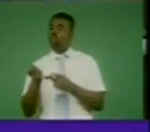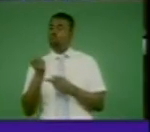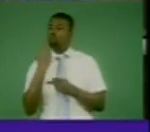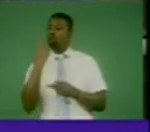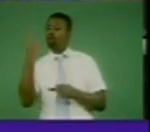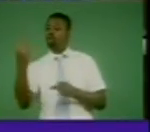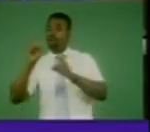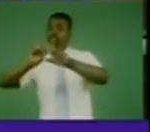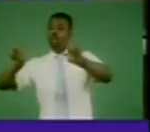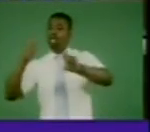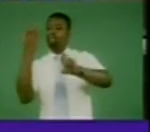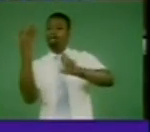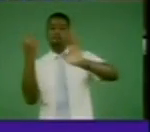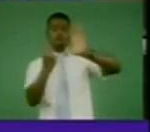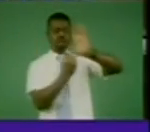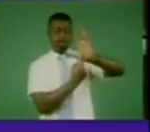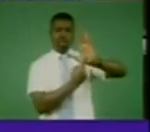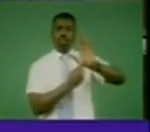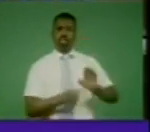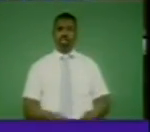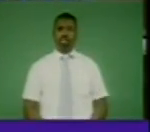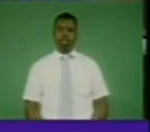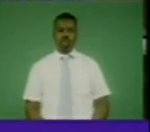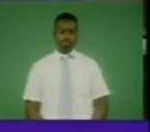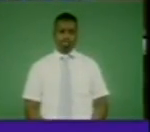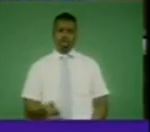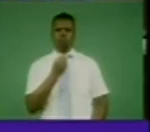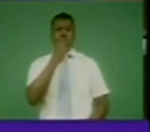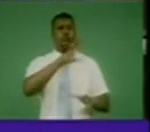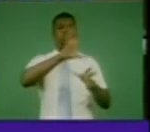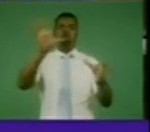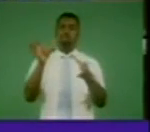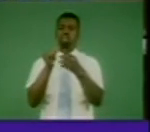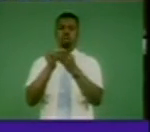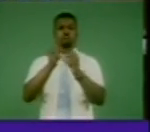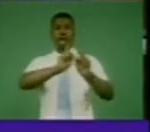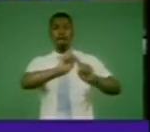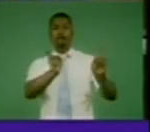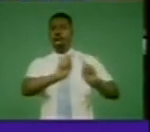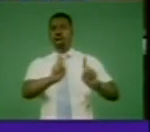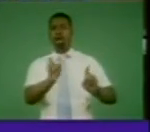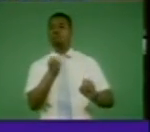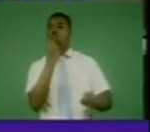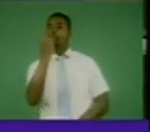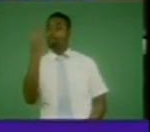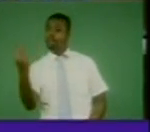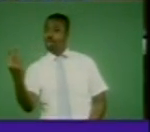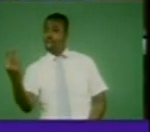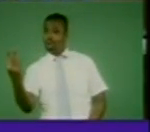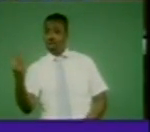sita kila moja. Kura za jumla hapana ilikuwa ni kura mbili ibara